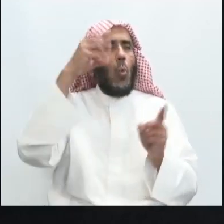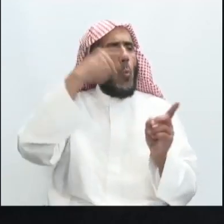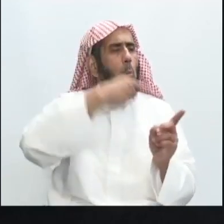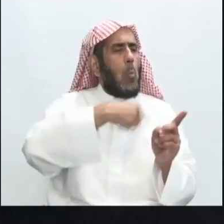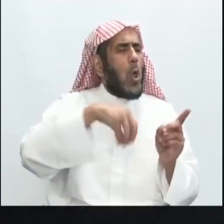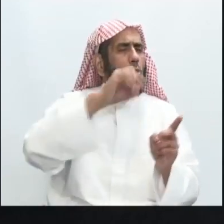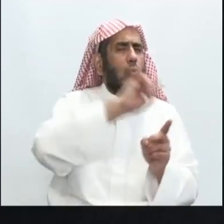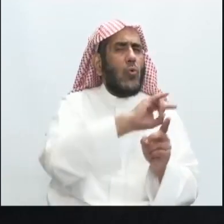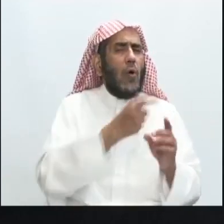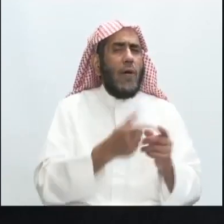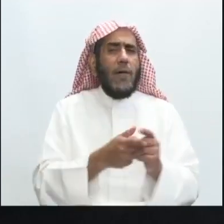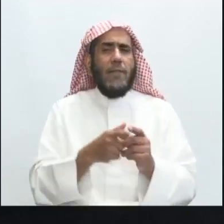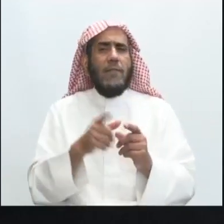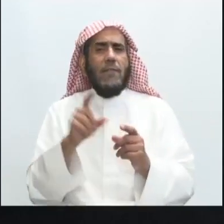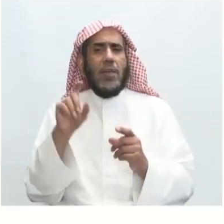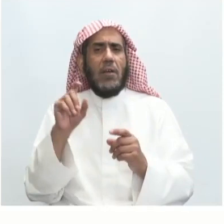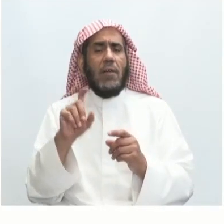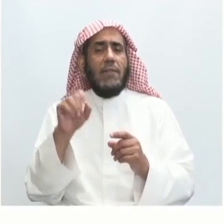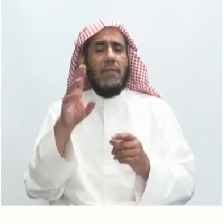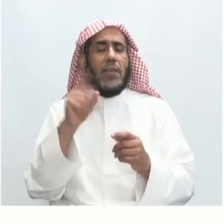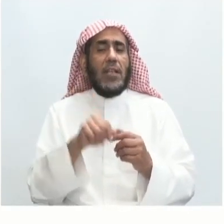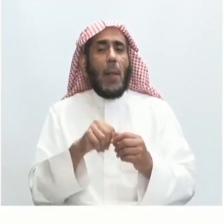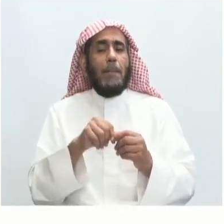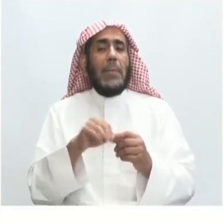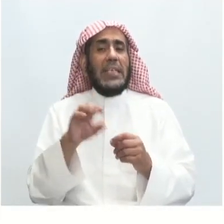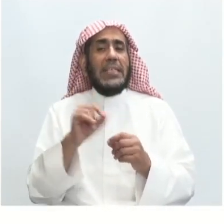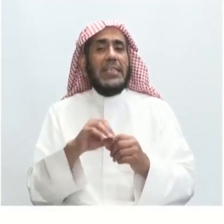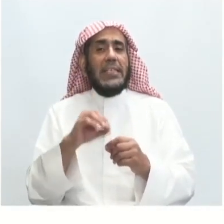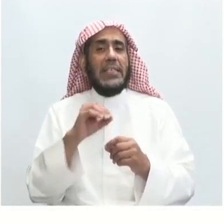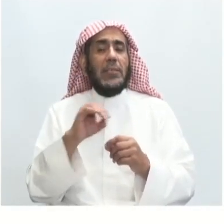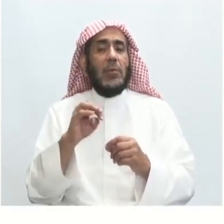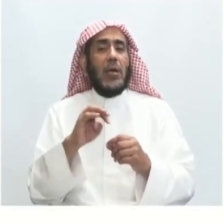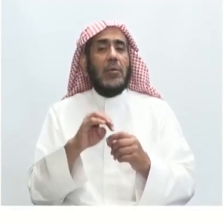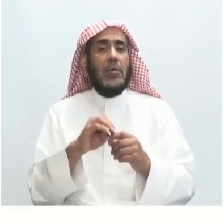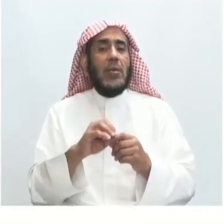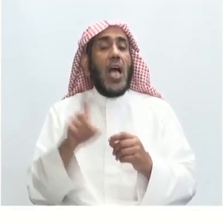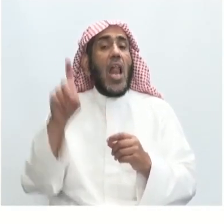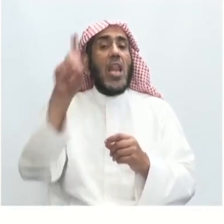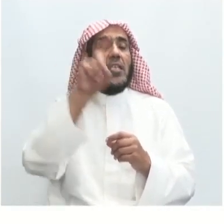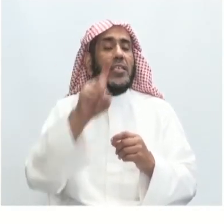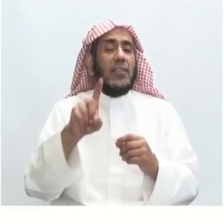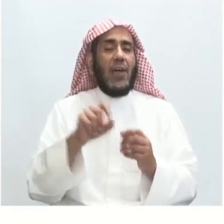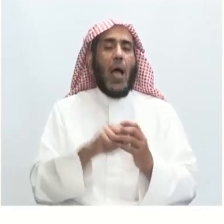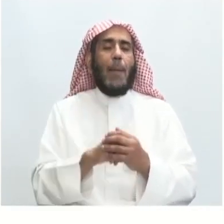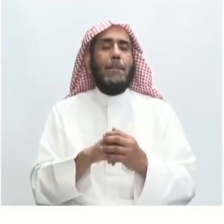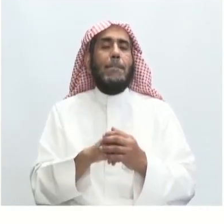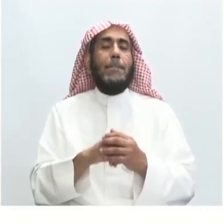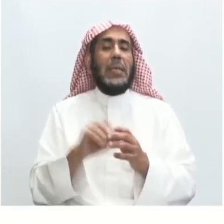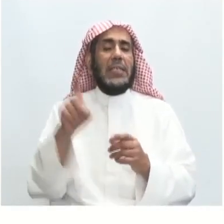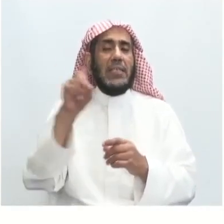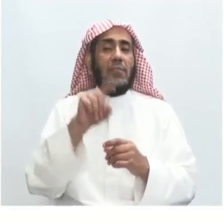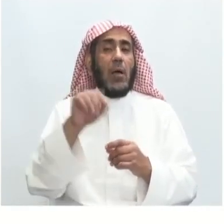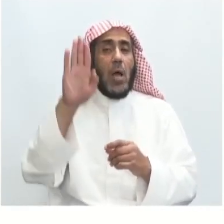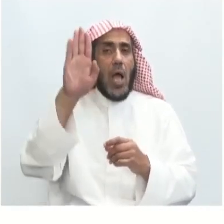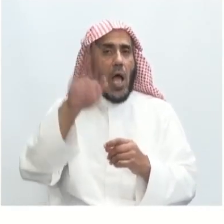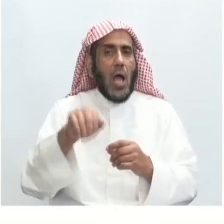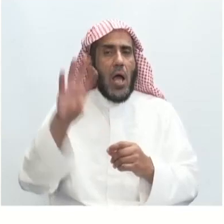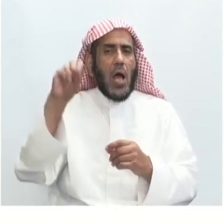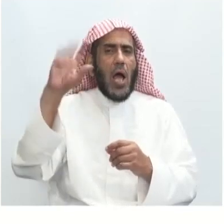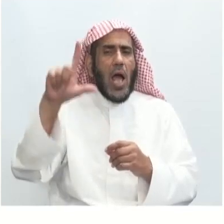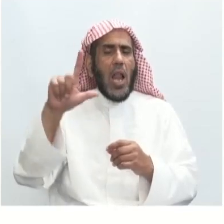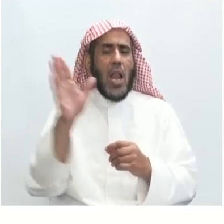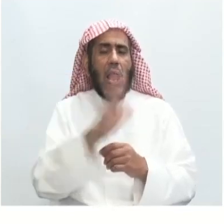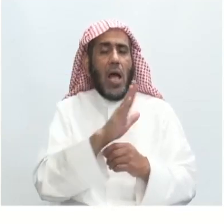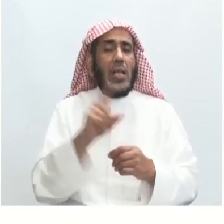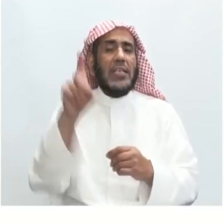جميل فيه ماذا احسنت وفيه طلب اجابه وصيغته هنا الاستفهام استفهام هل انبئكم